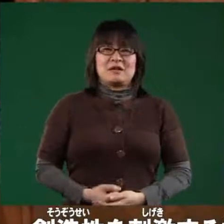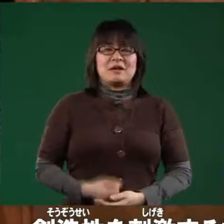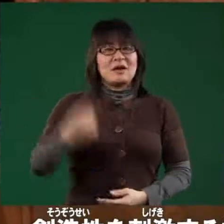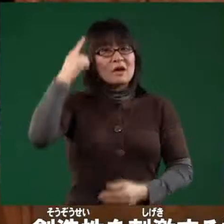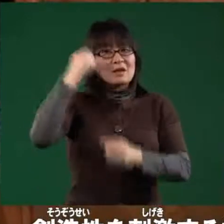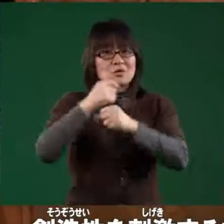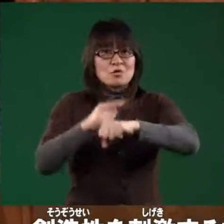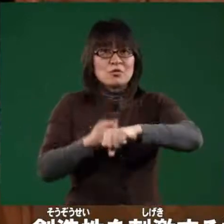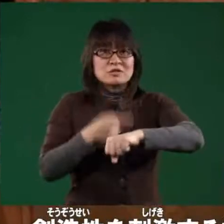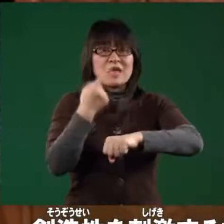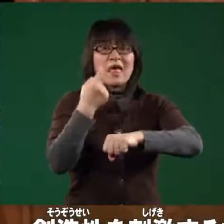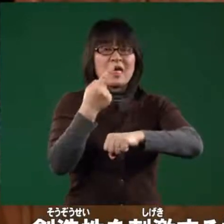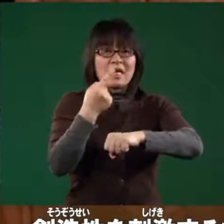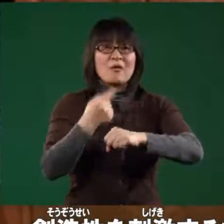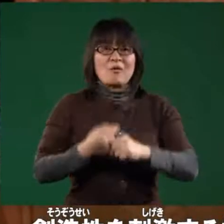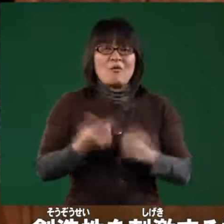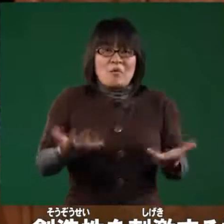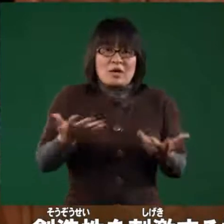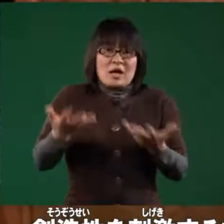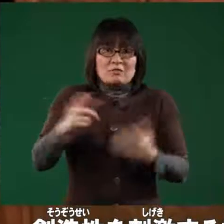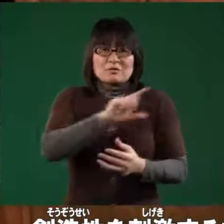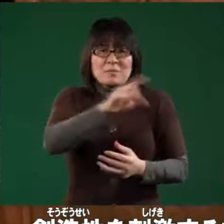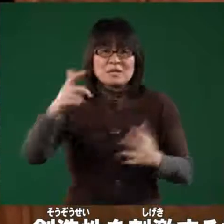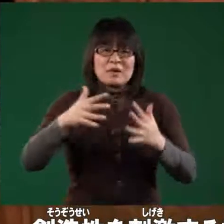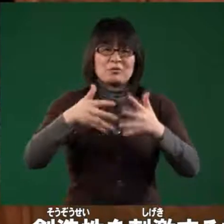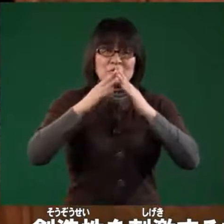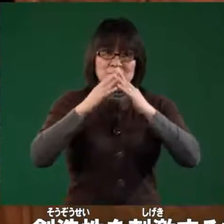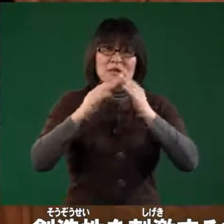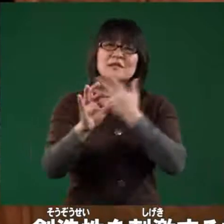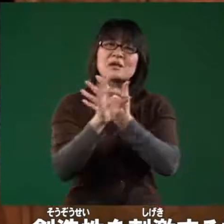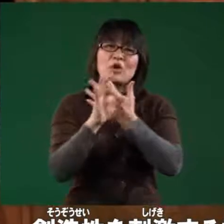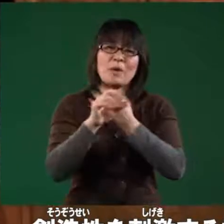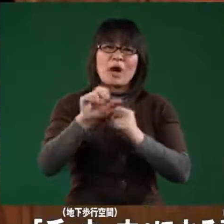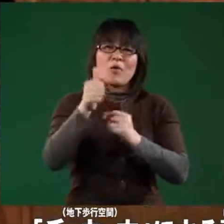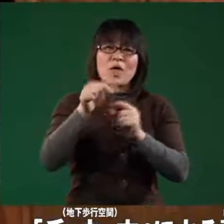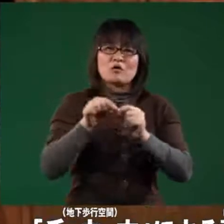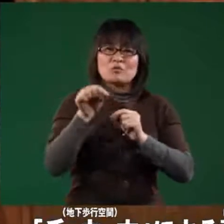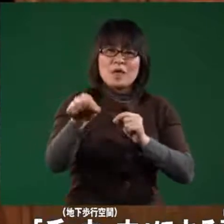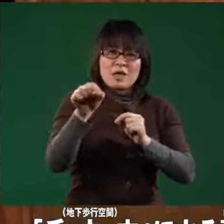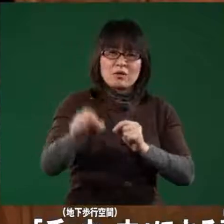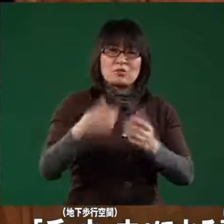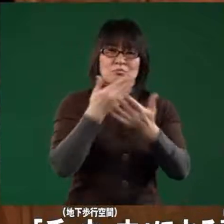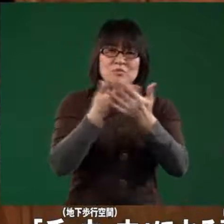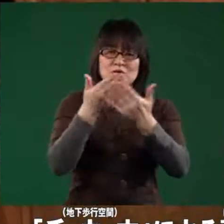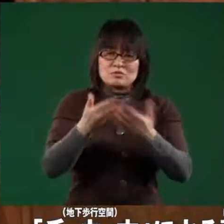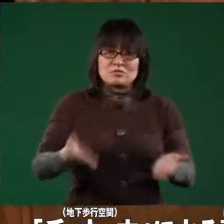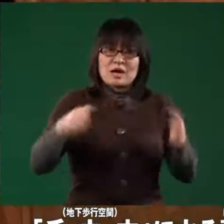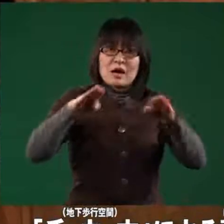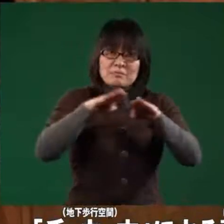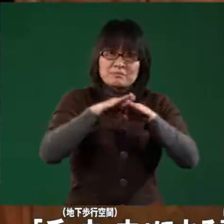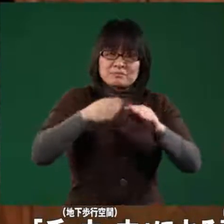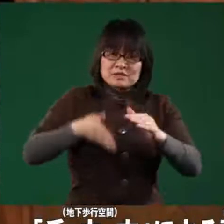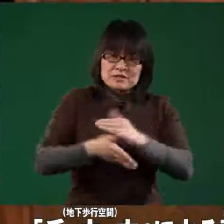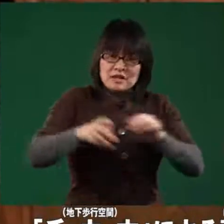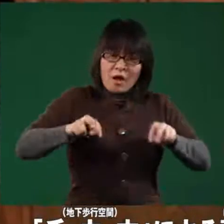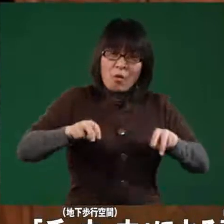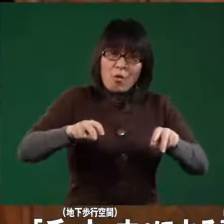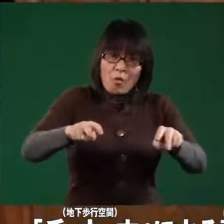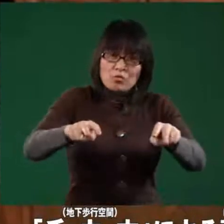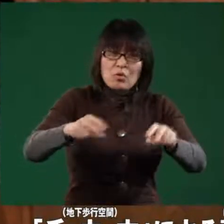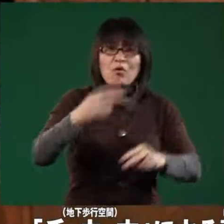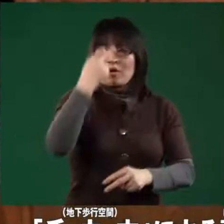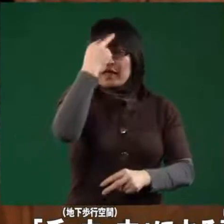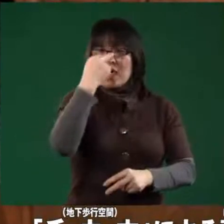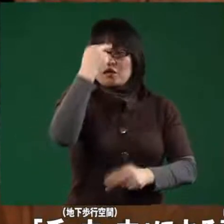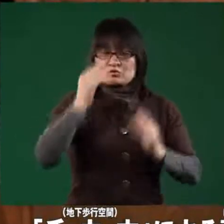性を刺激するさまざまな取り組み、例えば500メートル美術館や地下壕によります芸術空間を